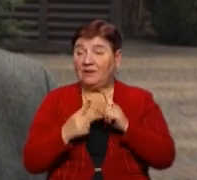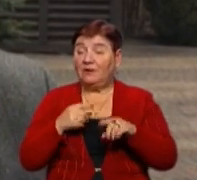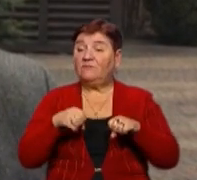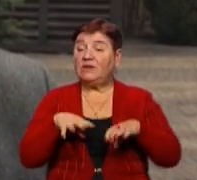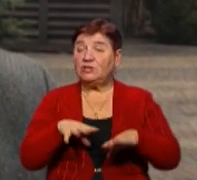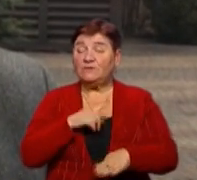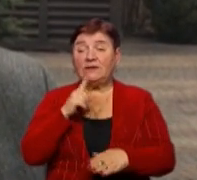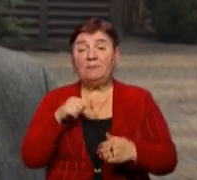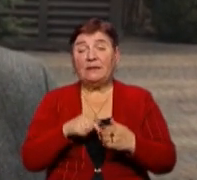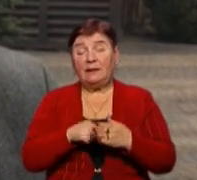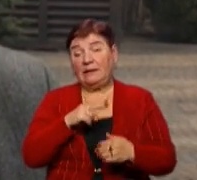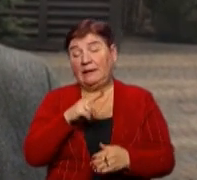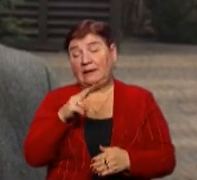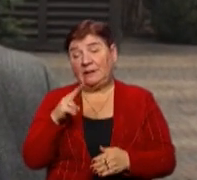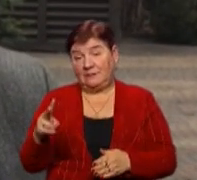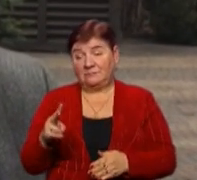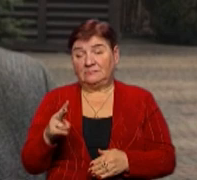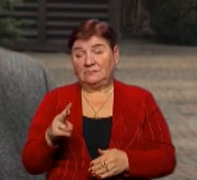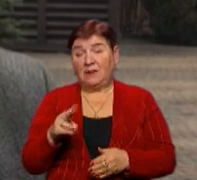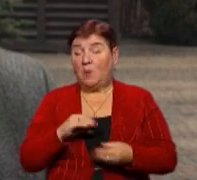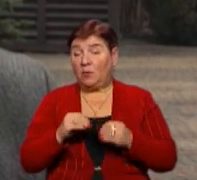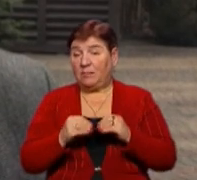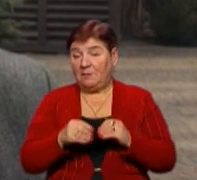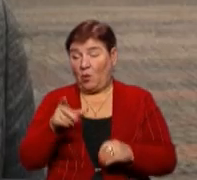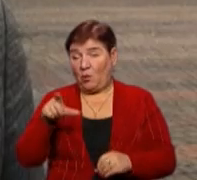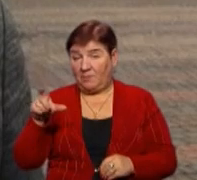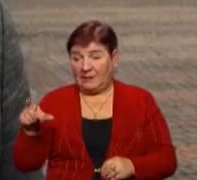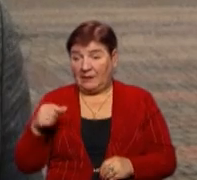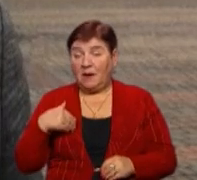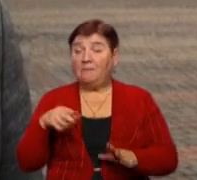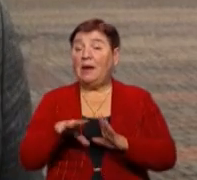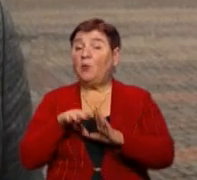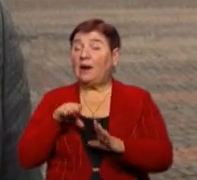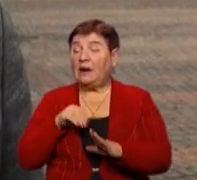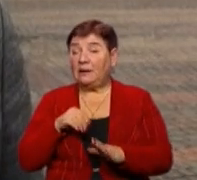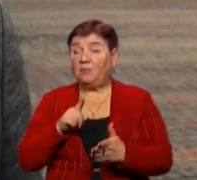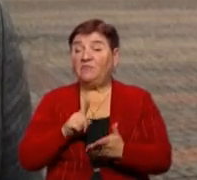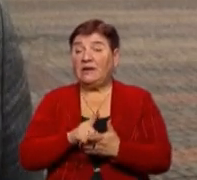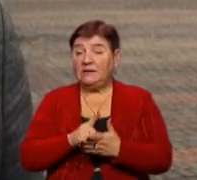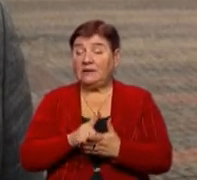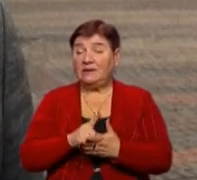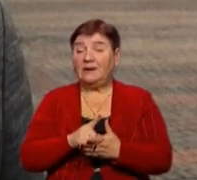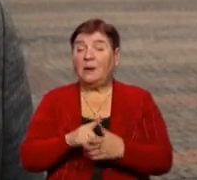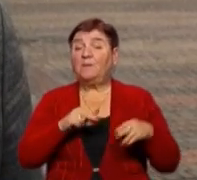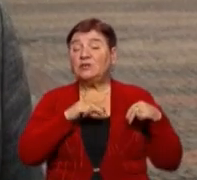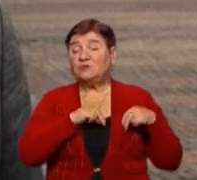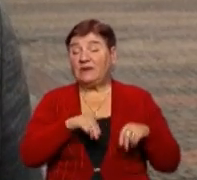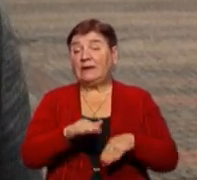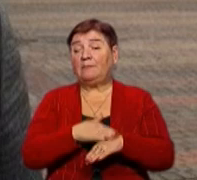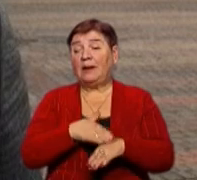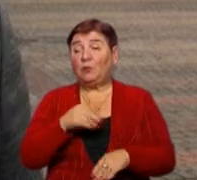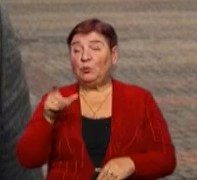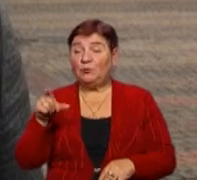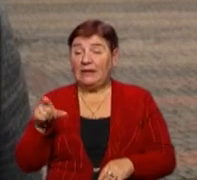вирішувати питання, які є проблемні в громадах. Нас же обрали люди, ми повинні працювати на благо людей